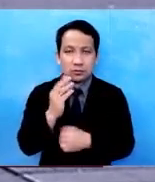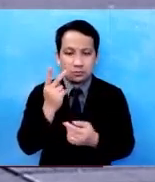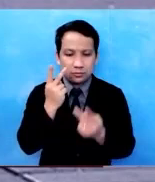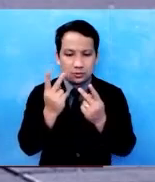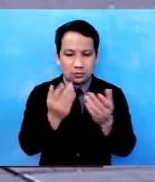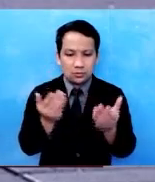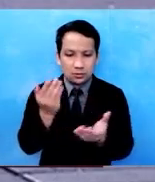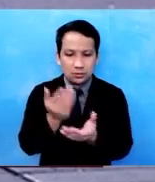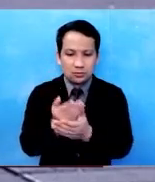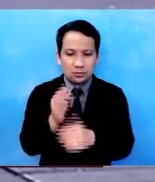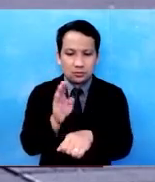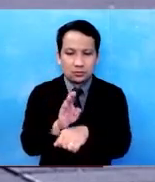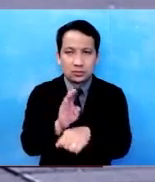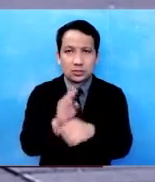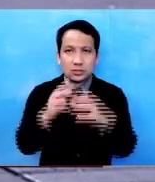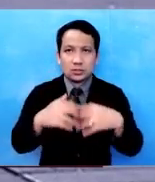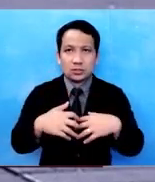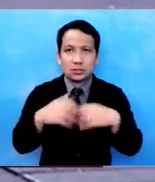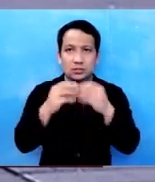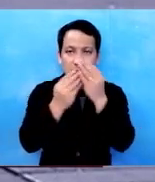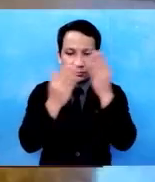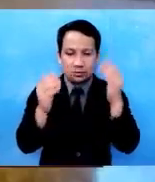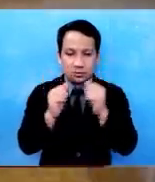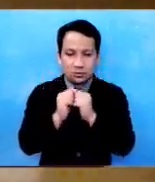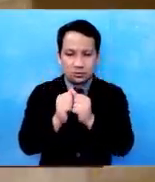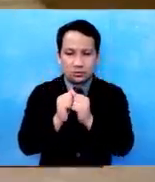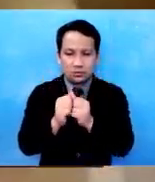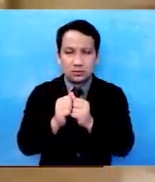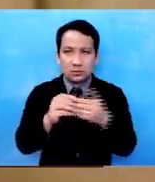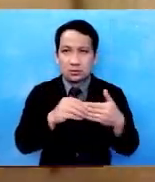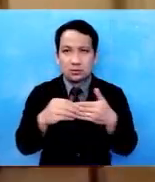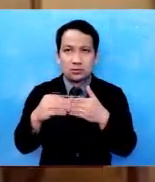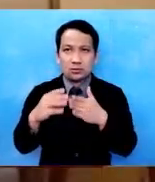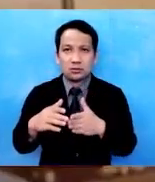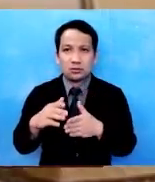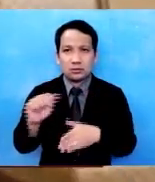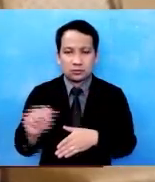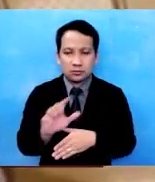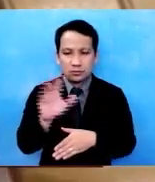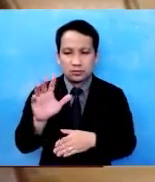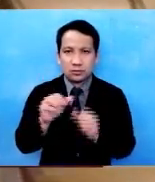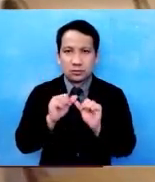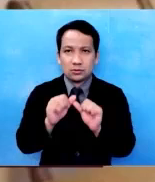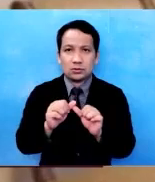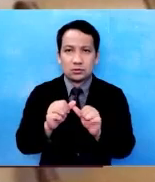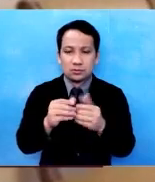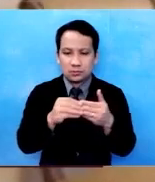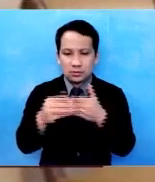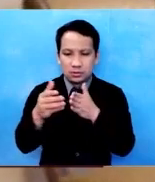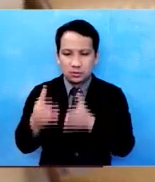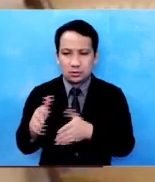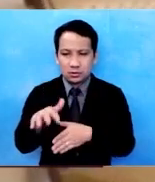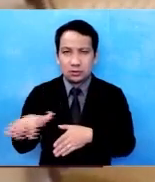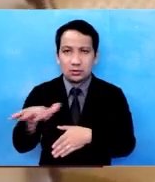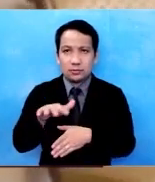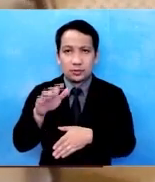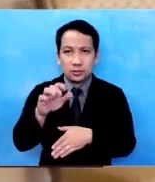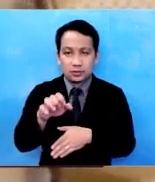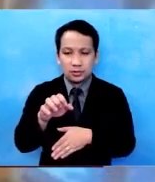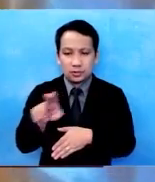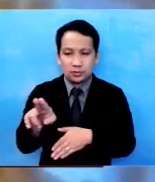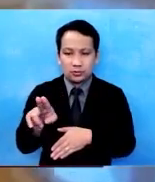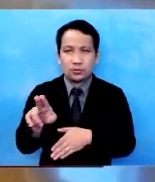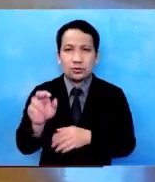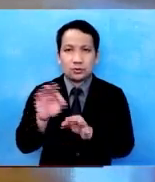isang business summit kung saan kasama niya ang mga leaders ng ASEAN at mga leaders din ng European Union